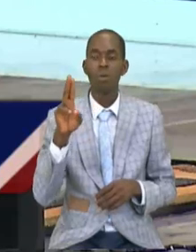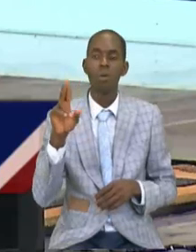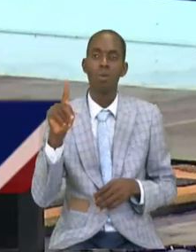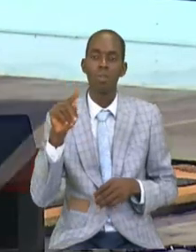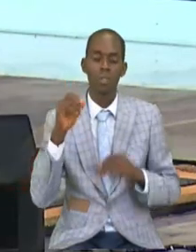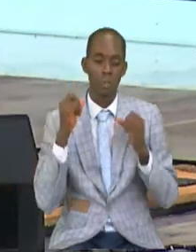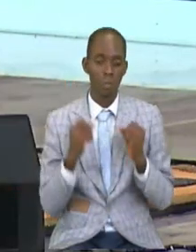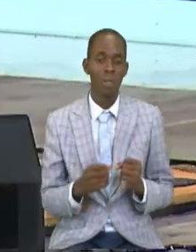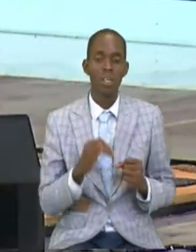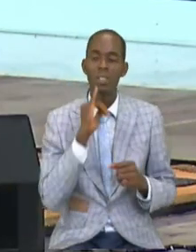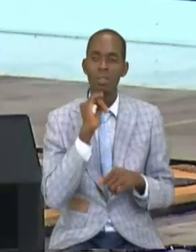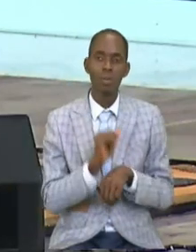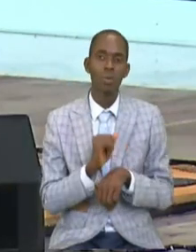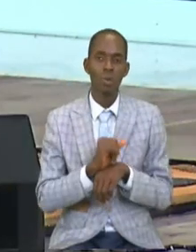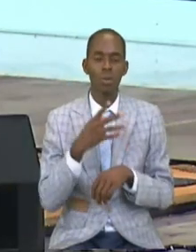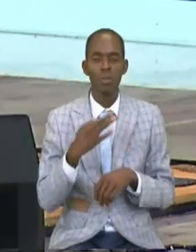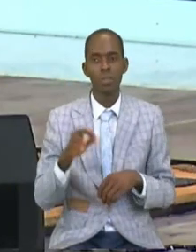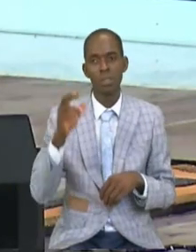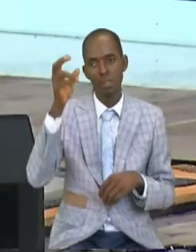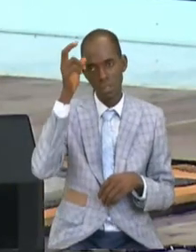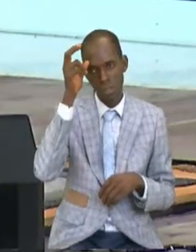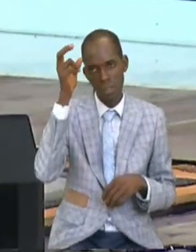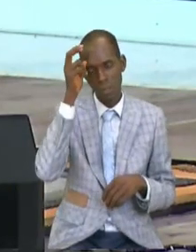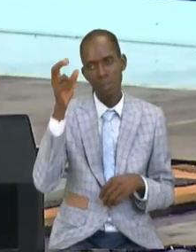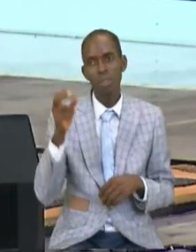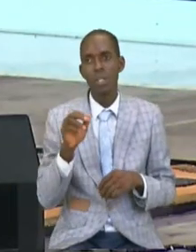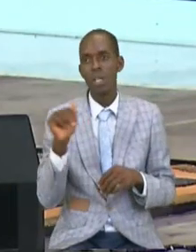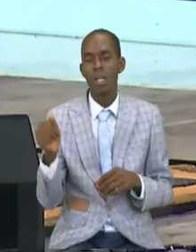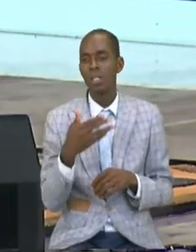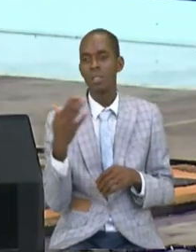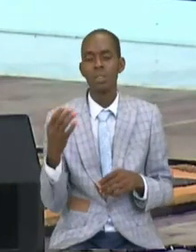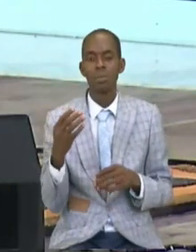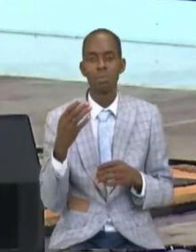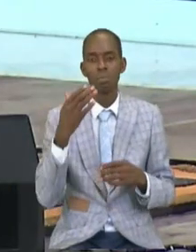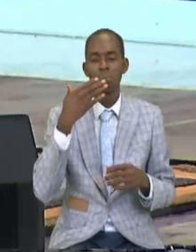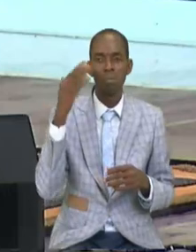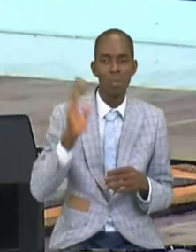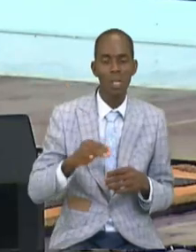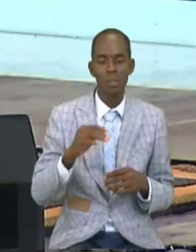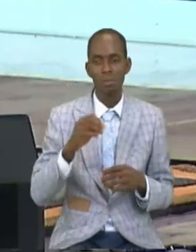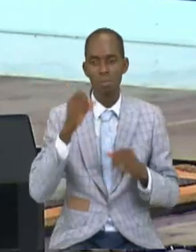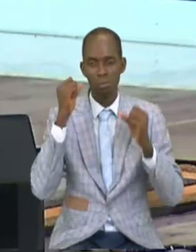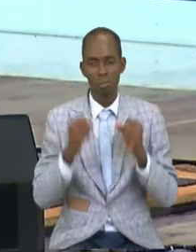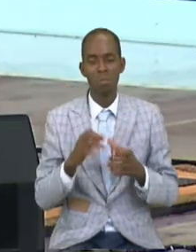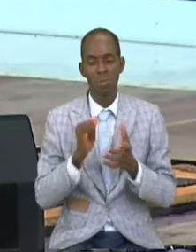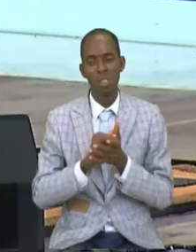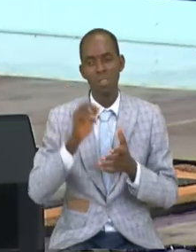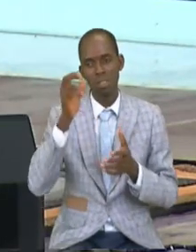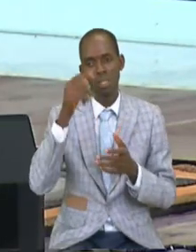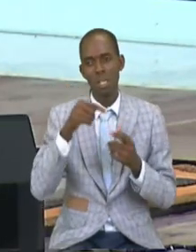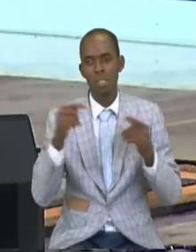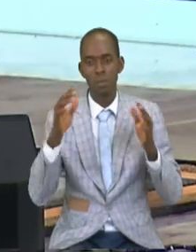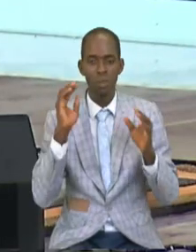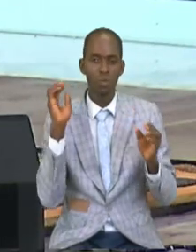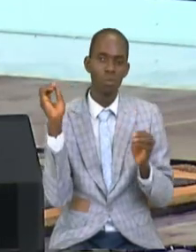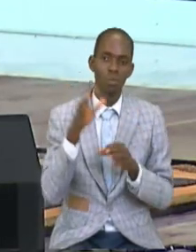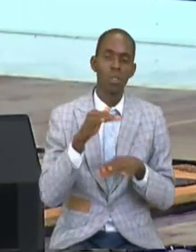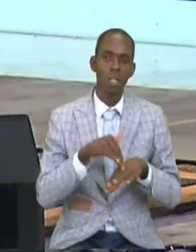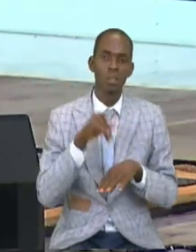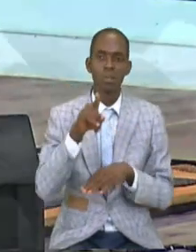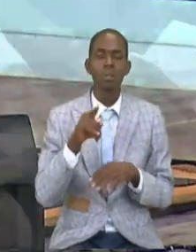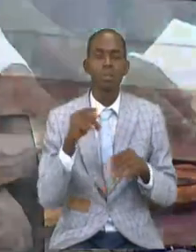diable. Tout ce qui est occulte, tout celui qui veut t'envoûter